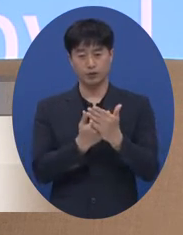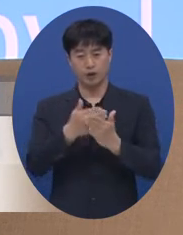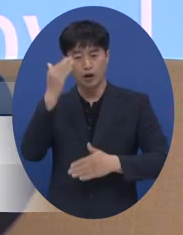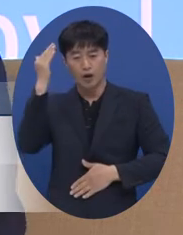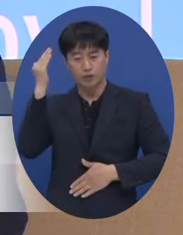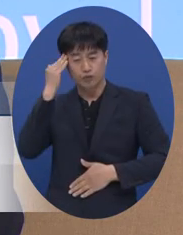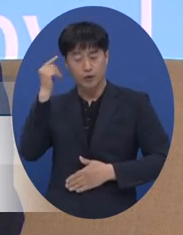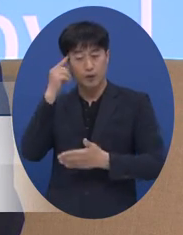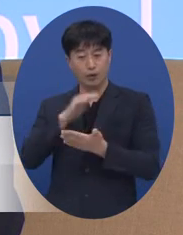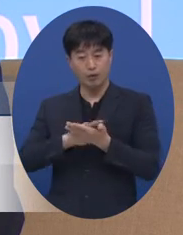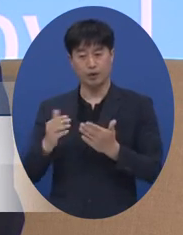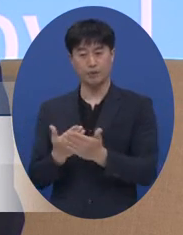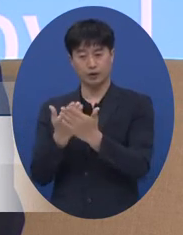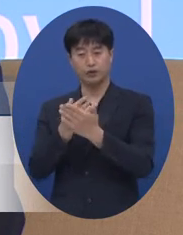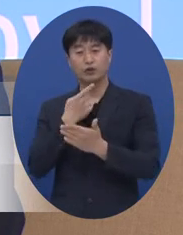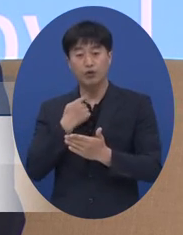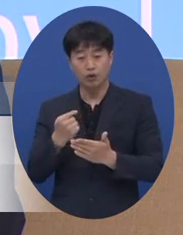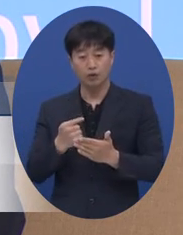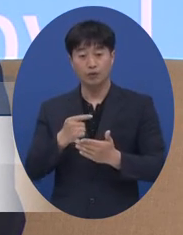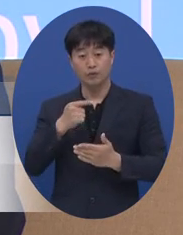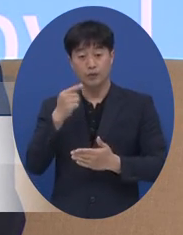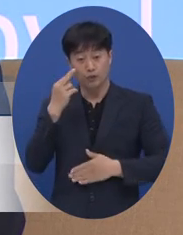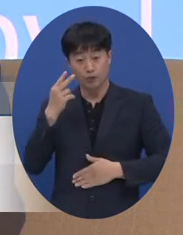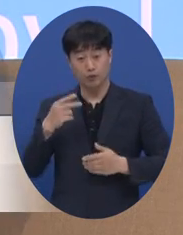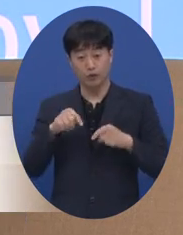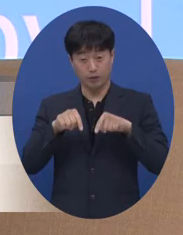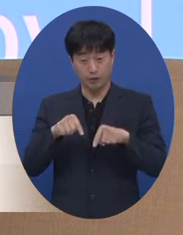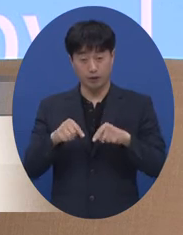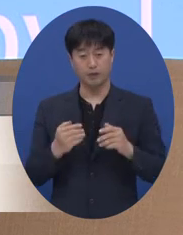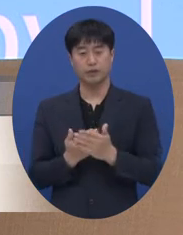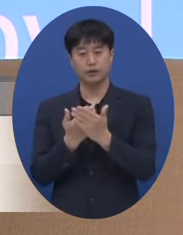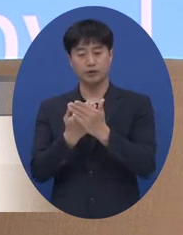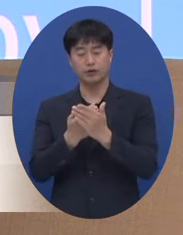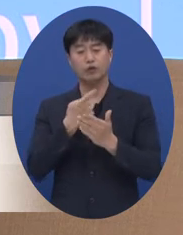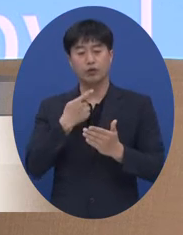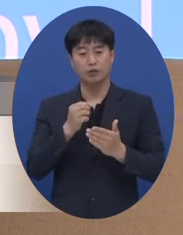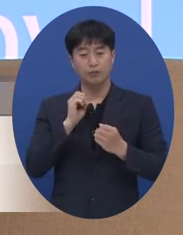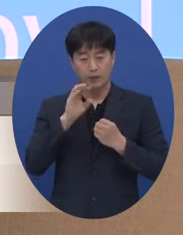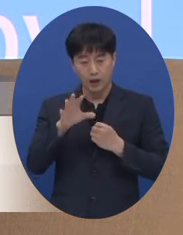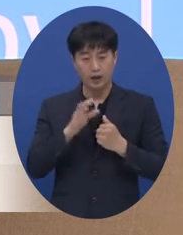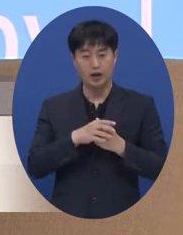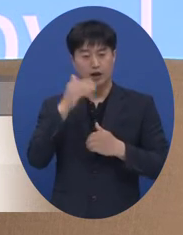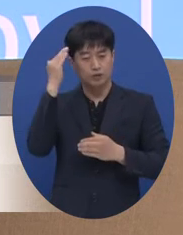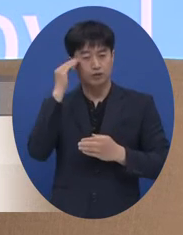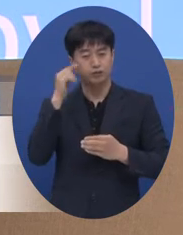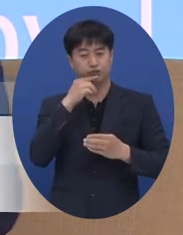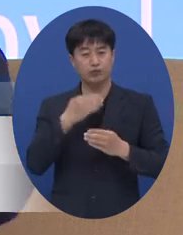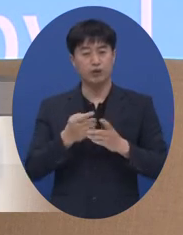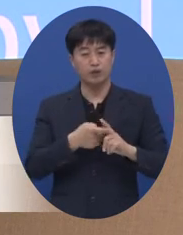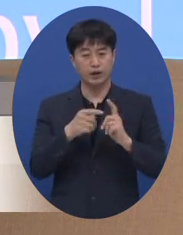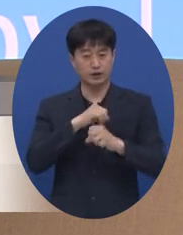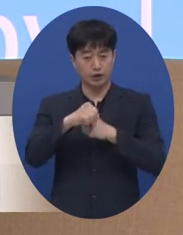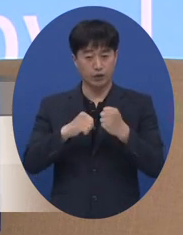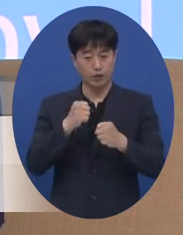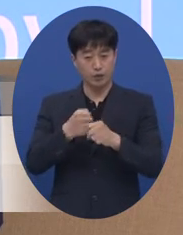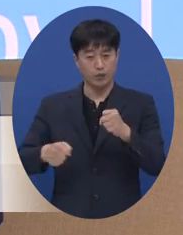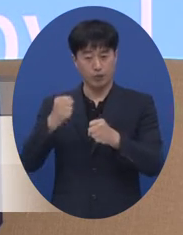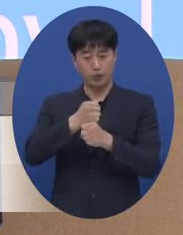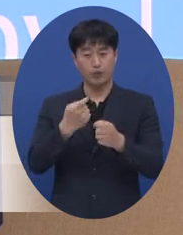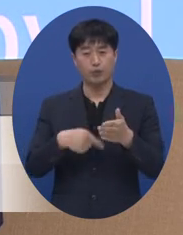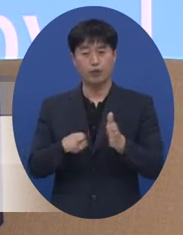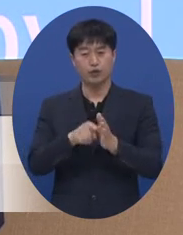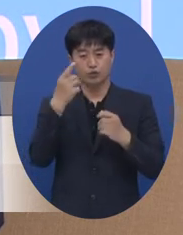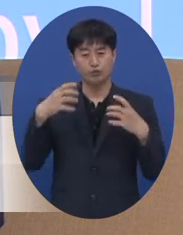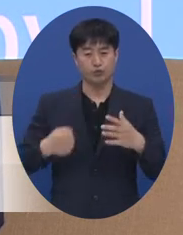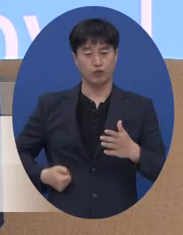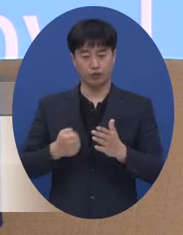경험, 북미 협상을 진전시켰던 경험을 얘기하면서 남북관계 자율성 회복을 위한 정부의 결단과 시민사회,